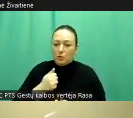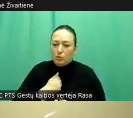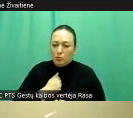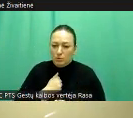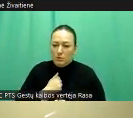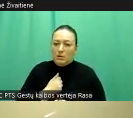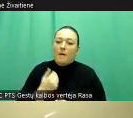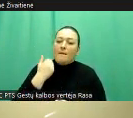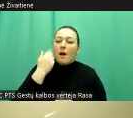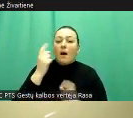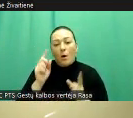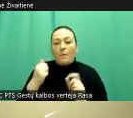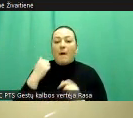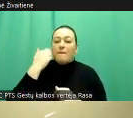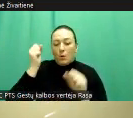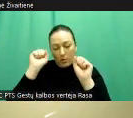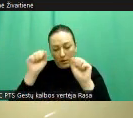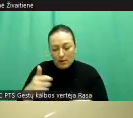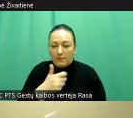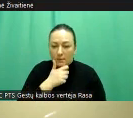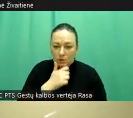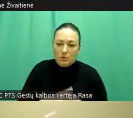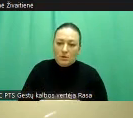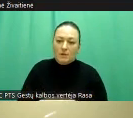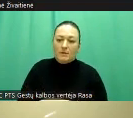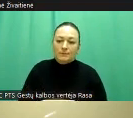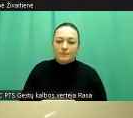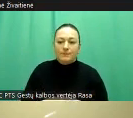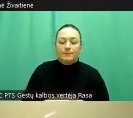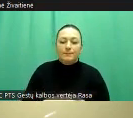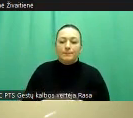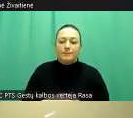ir vėliau galėsite padaryti. Ir